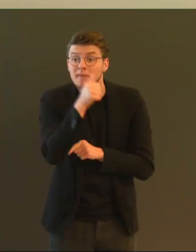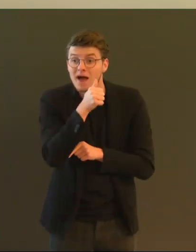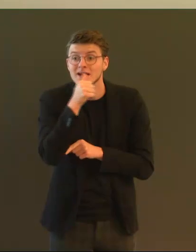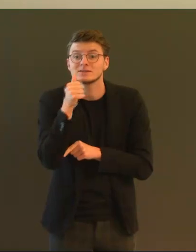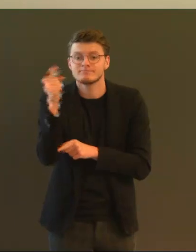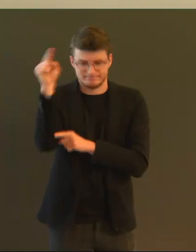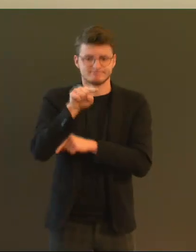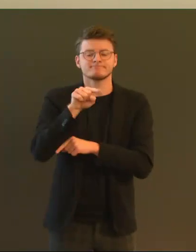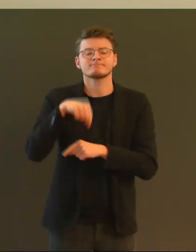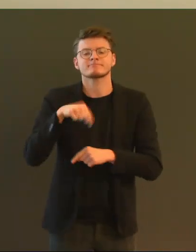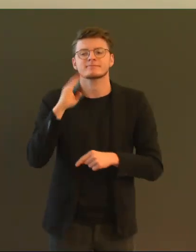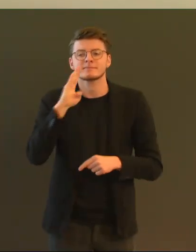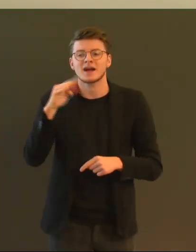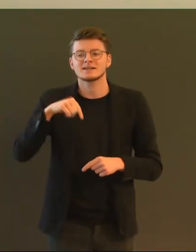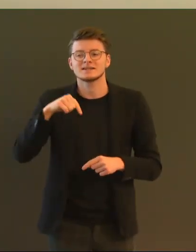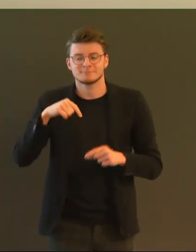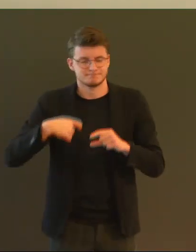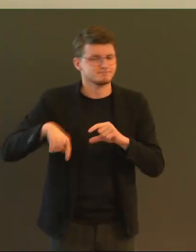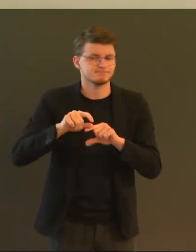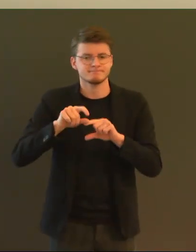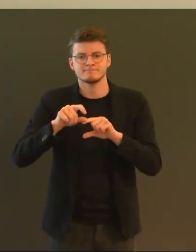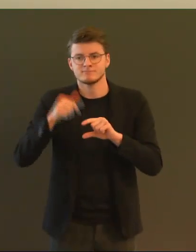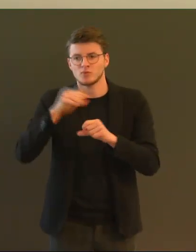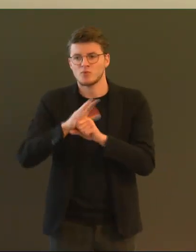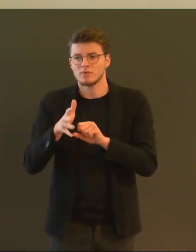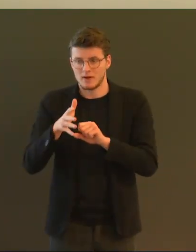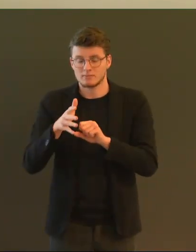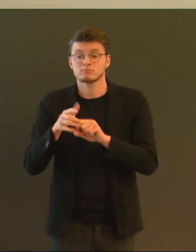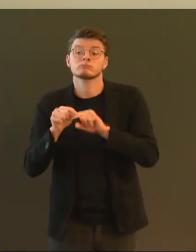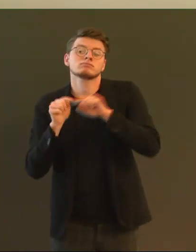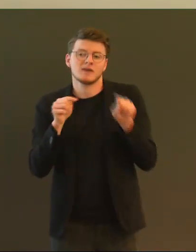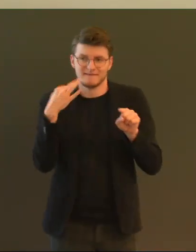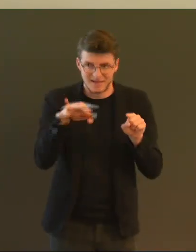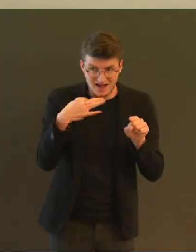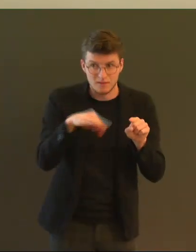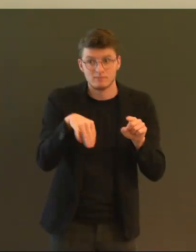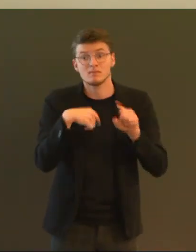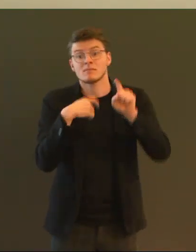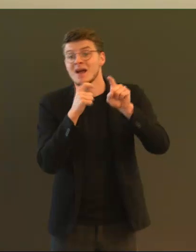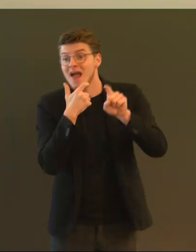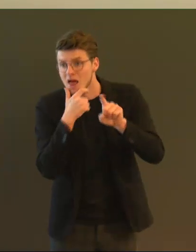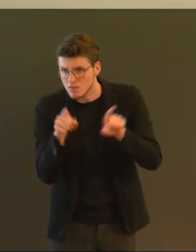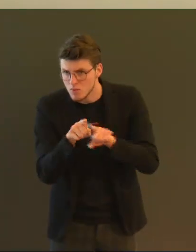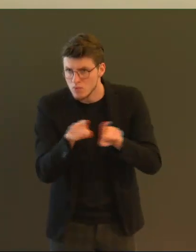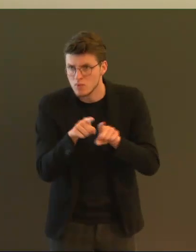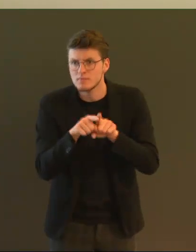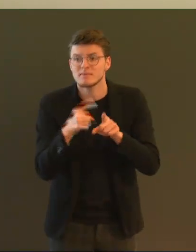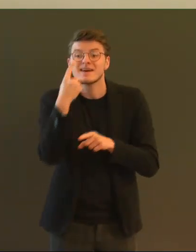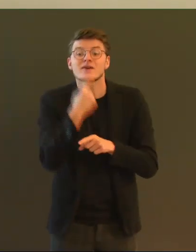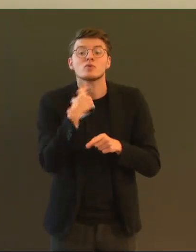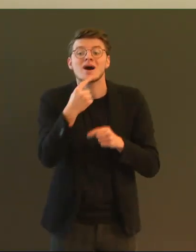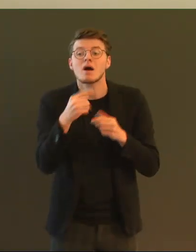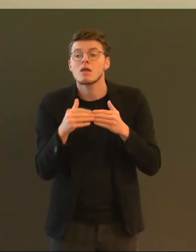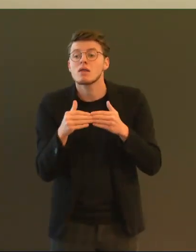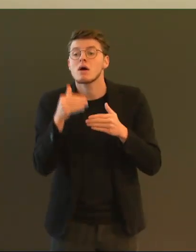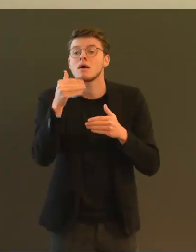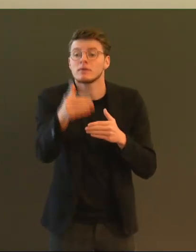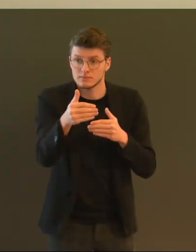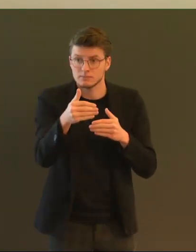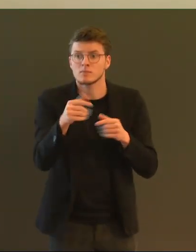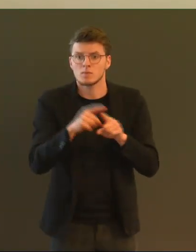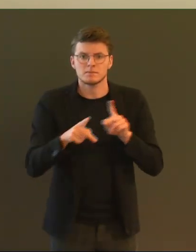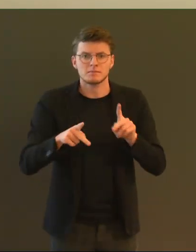in Engeland. Een week later is de oversterfte ook kon men oversterfte waarnemen